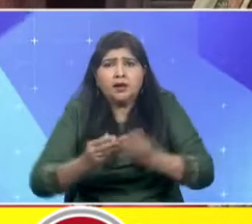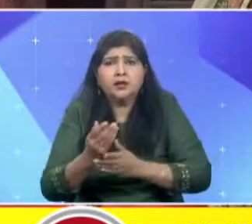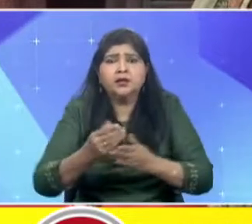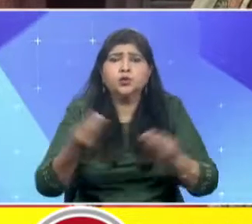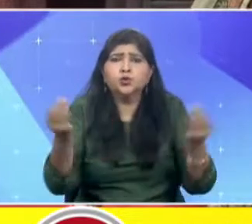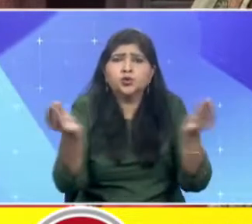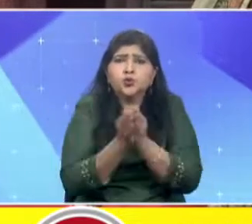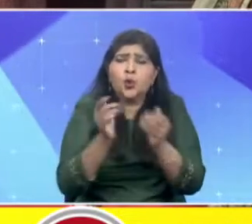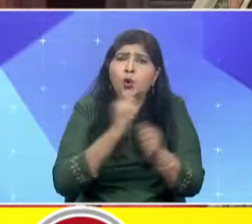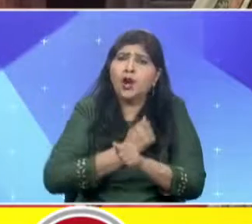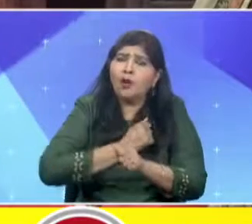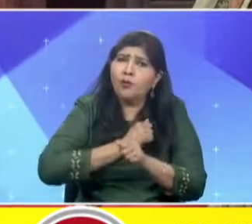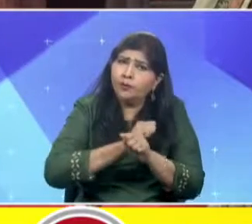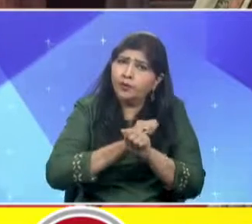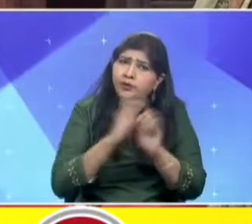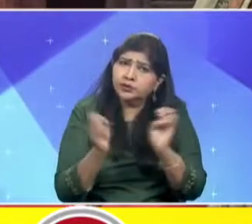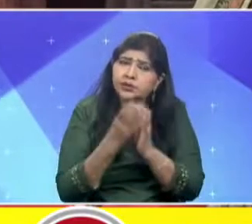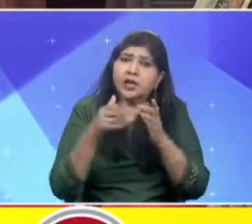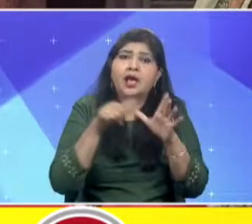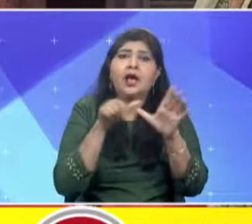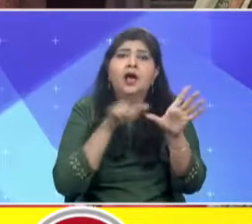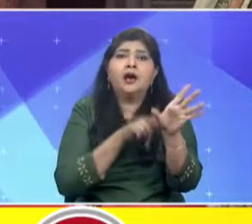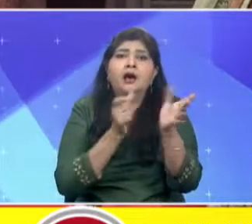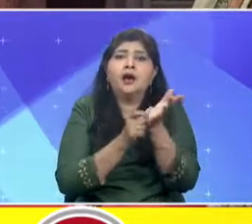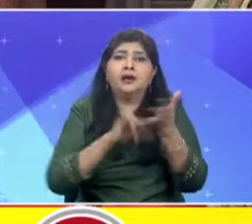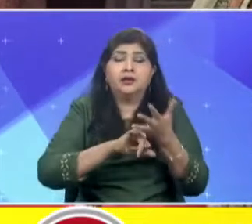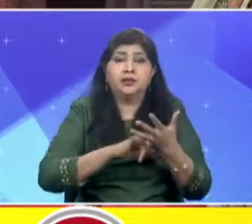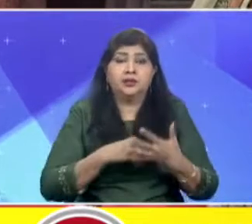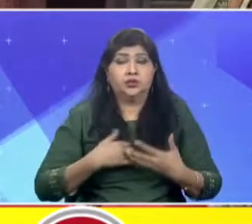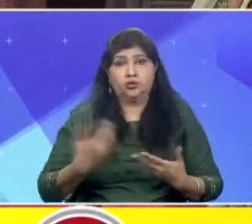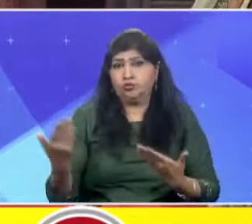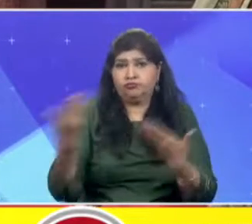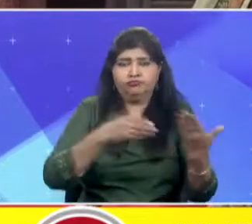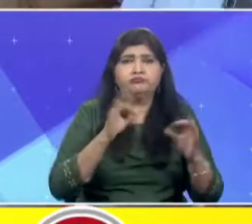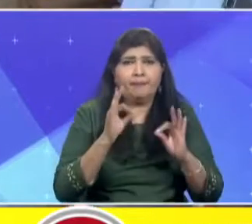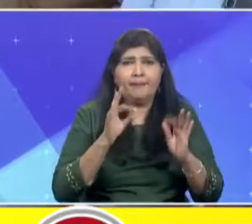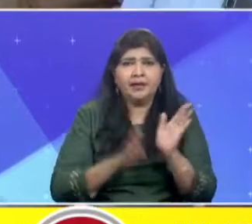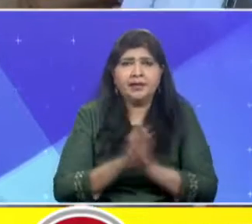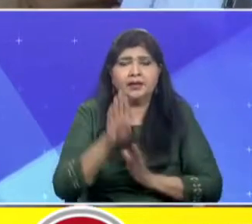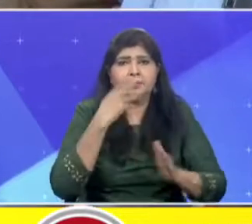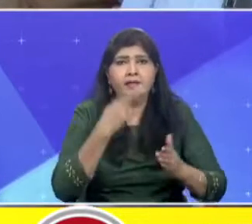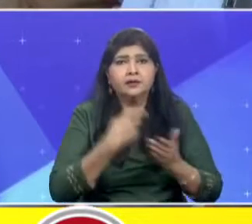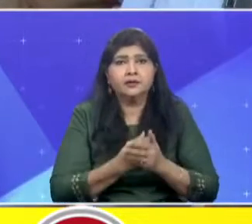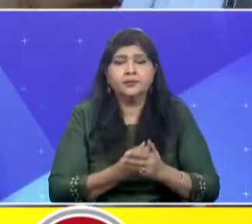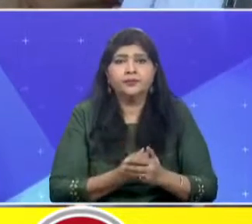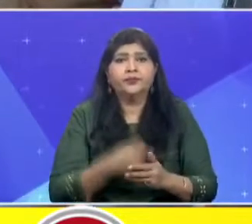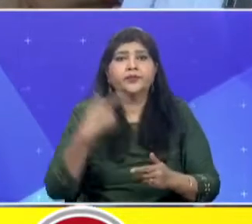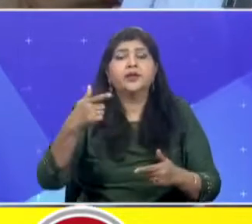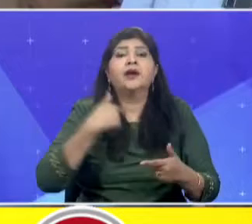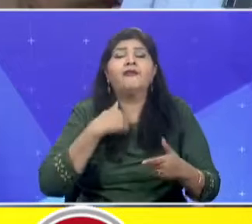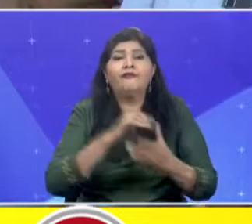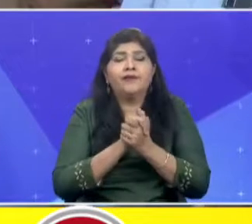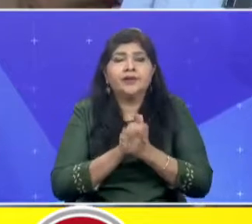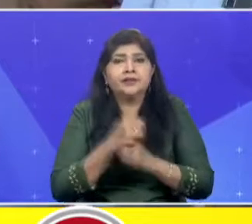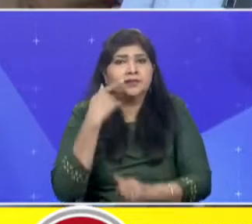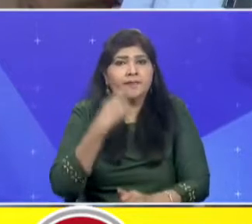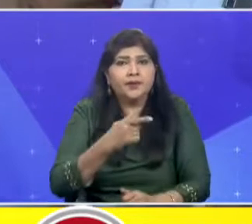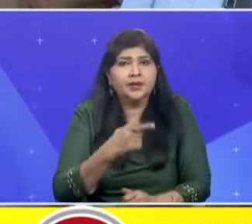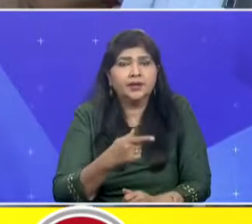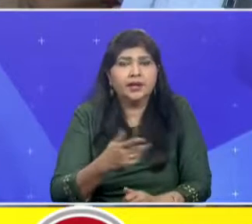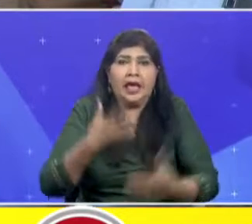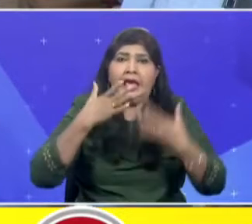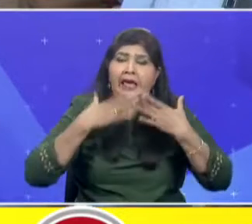स्टार्टअप वर्ल्ड में भी आयुष आकर्षण का विषय बनता जा रहा है। साथियों,